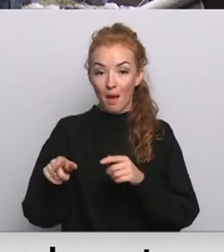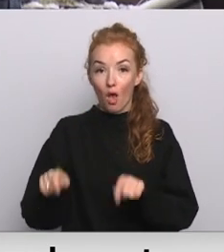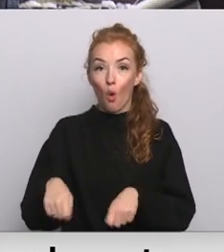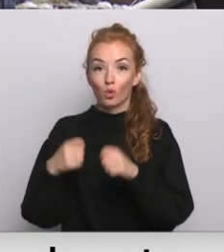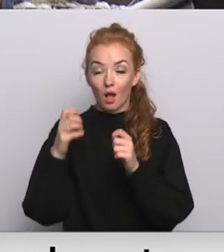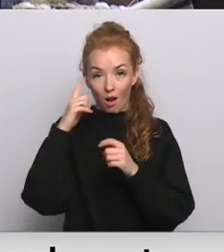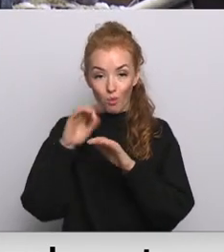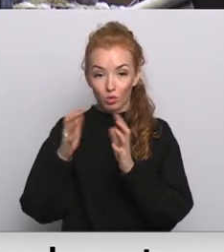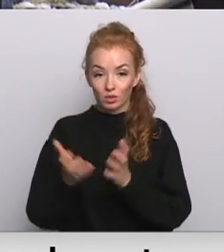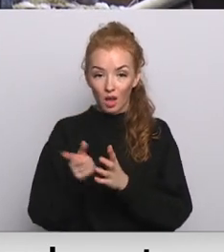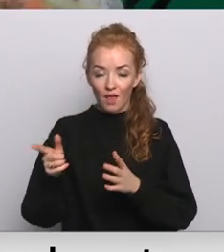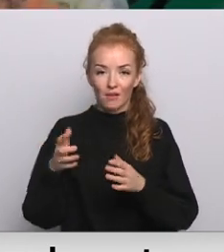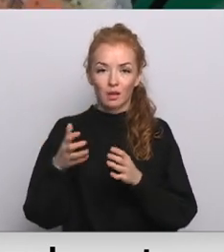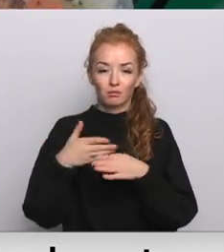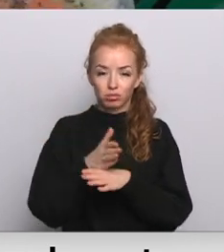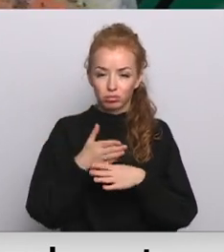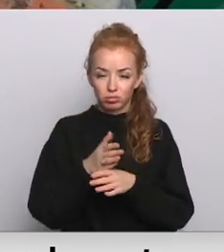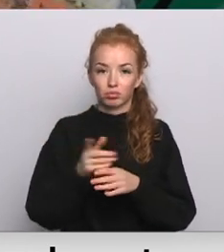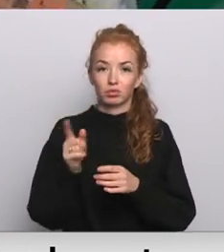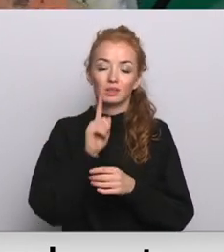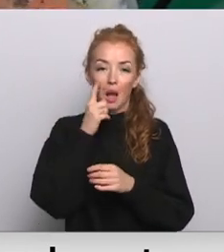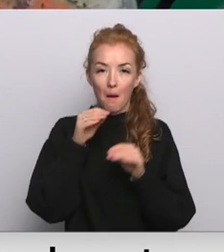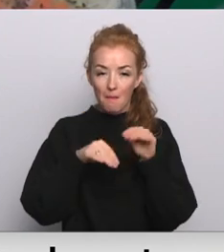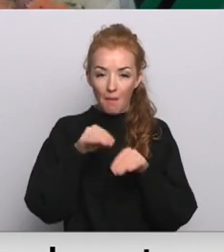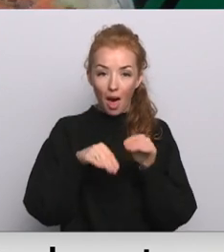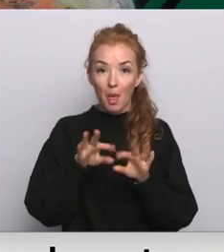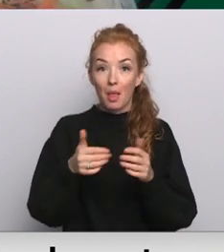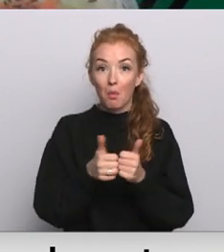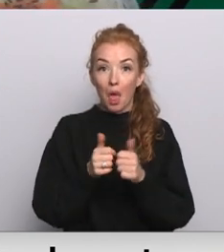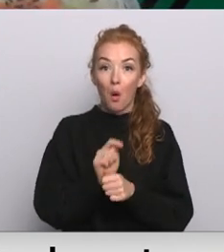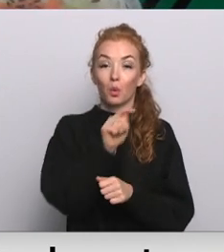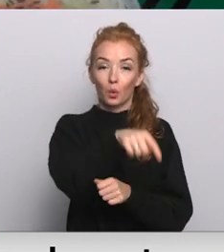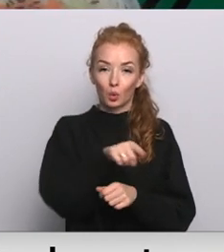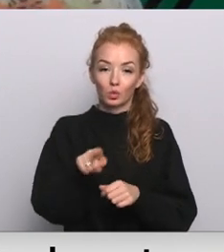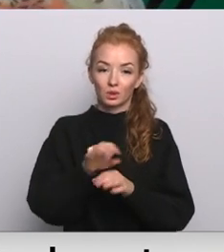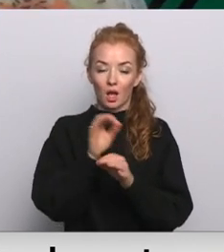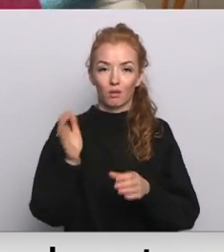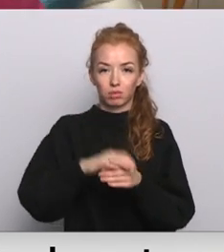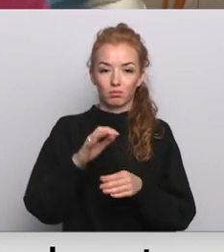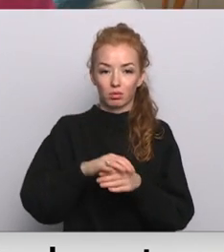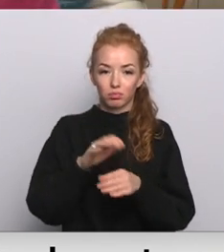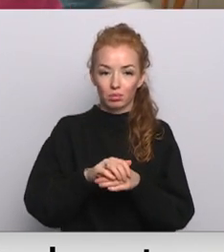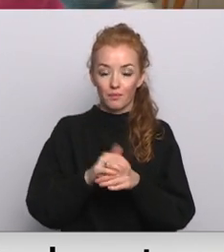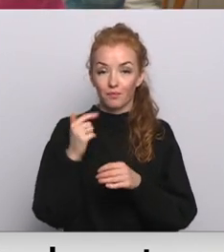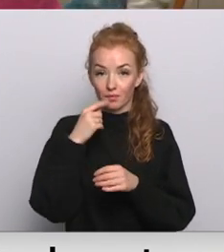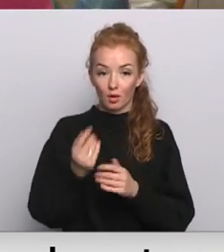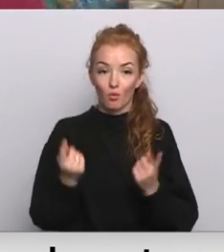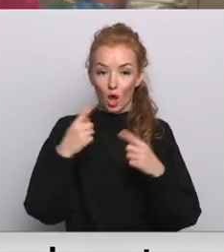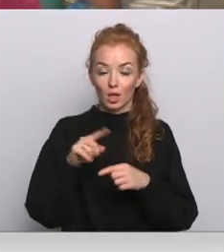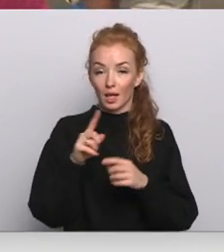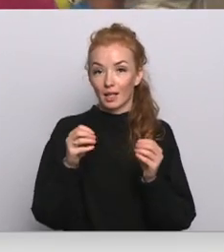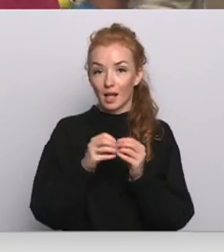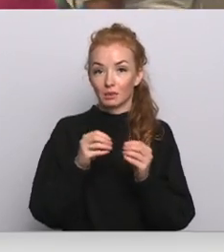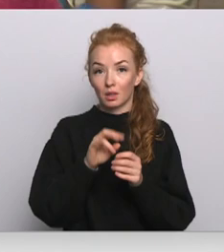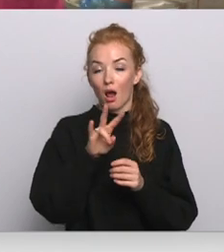kāpostu galvas tiek smalcinātas, skābētas, bet turpat blakus telpā gatavā produkcija fasētas painīšos. Šobrīd mums ir 10